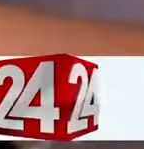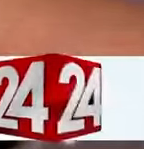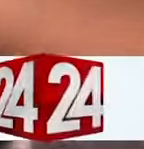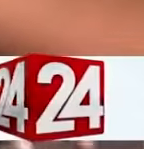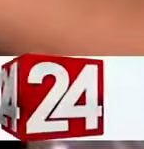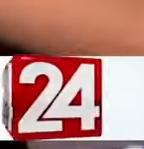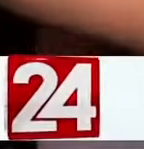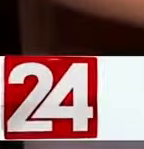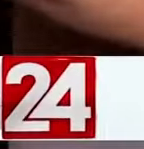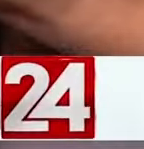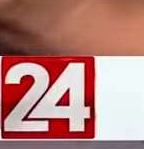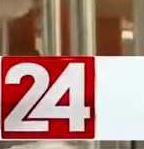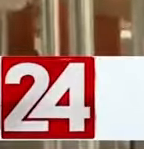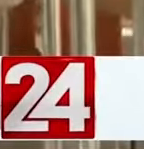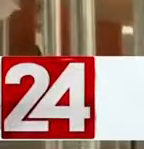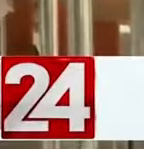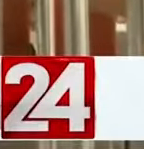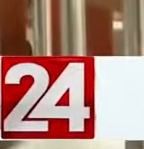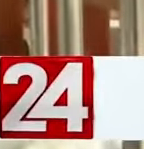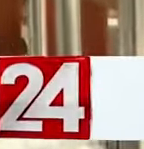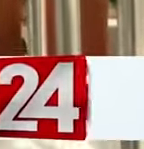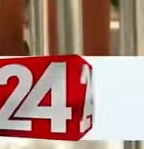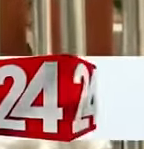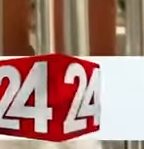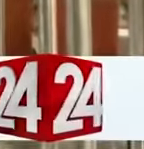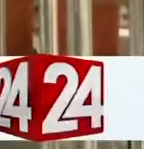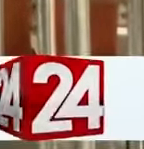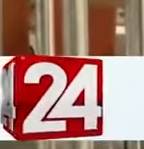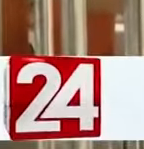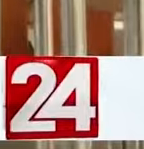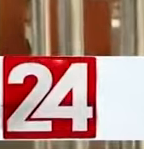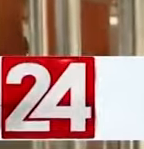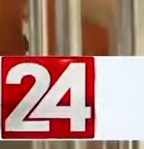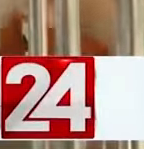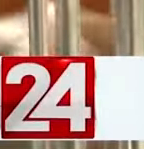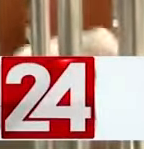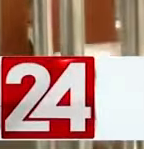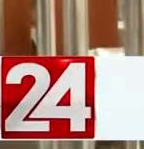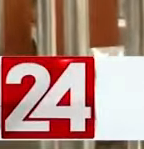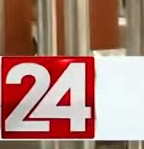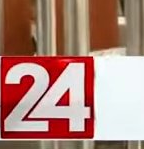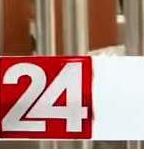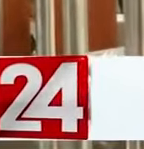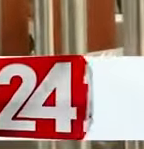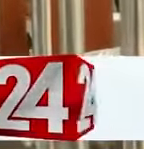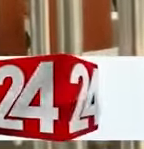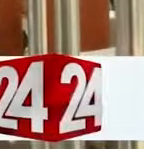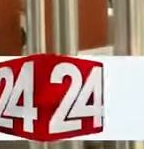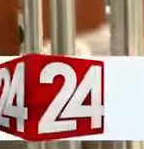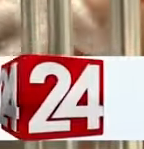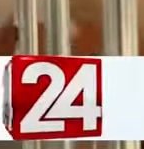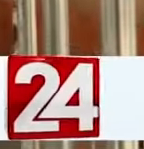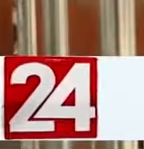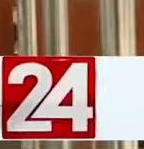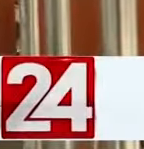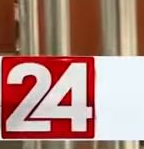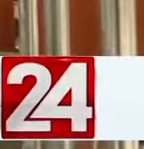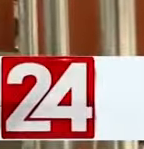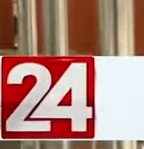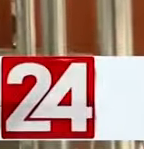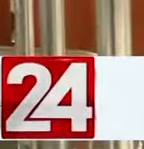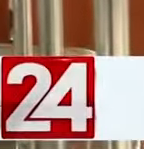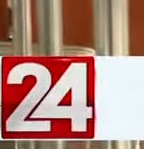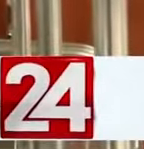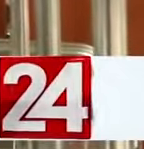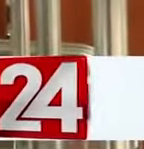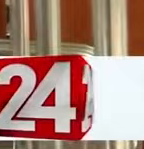Ang payo ng mga eksperto para iwas high blood ngayong kabi-kabila na ang mga handaan. Sa